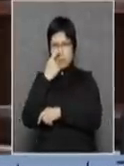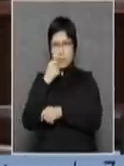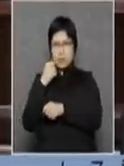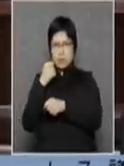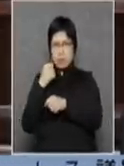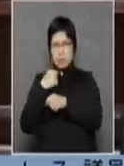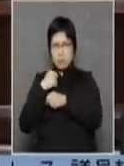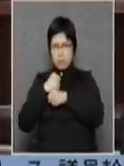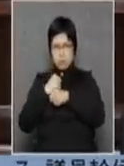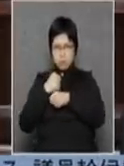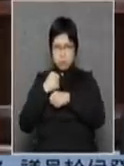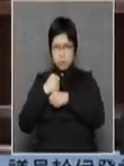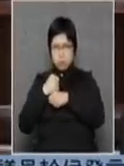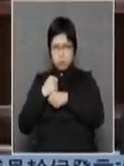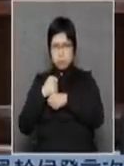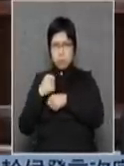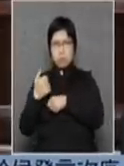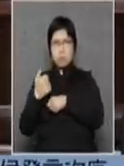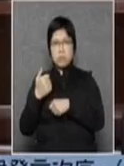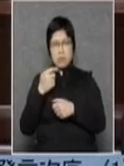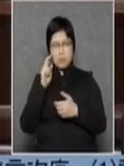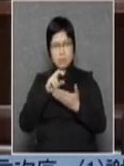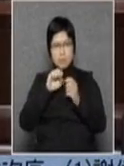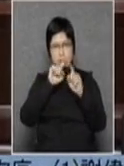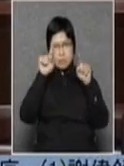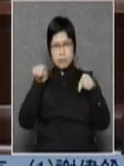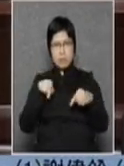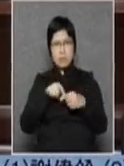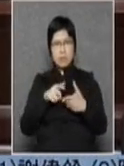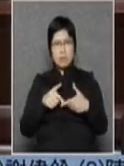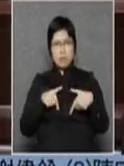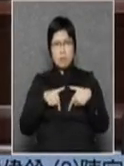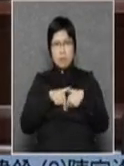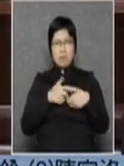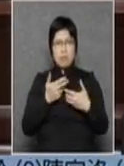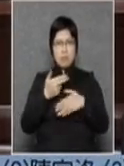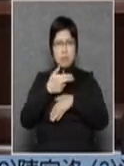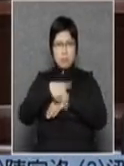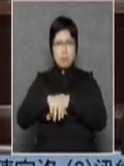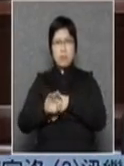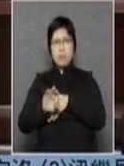嘢。但我想看完这一份冇胆冇色冇规划的施政报告呢，